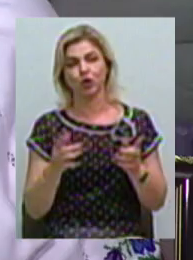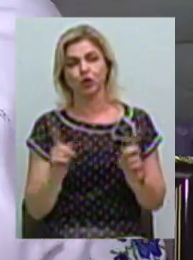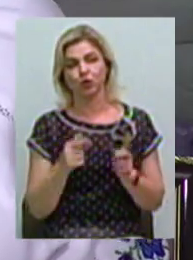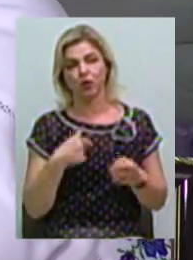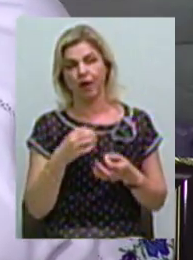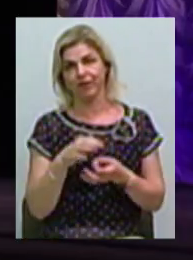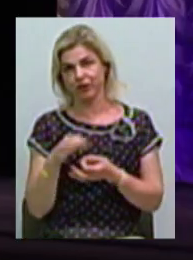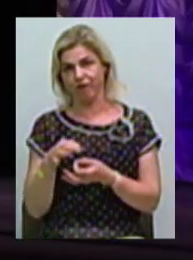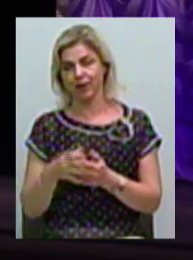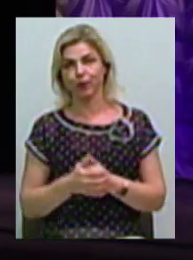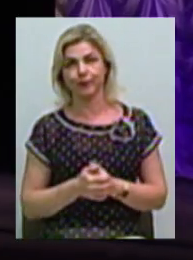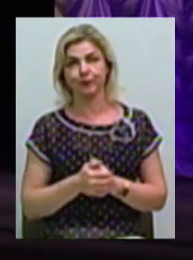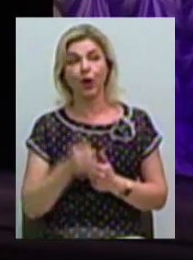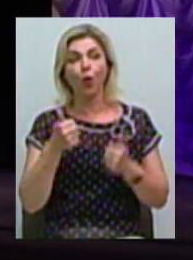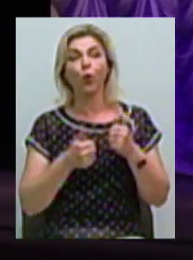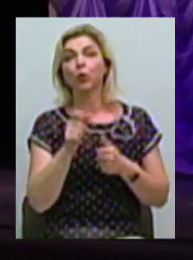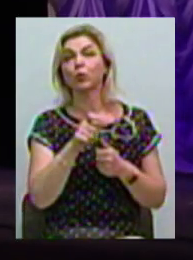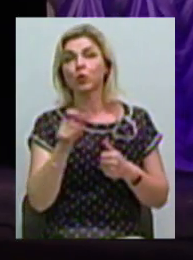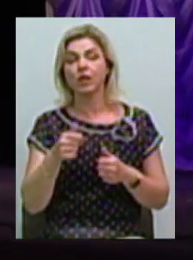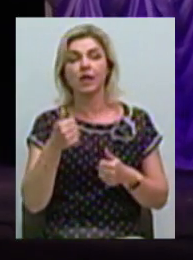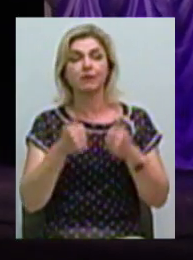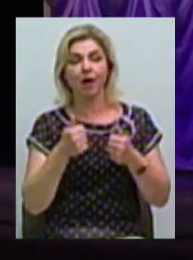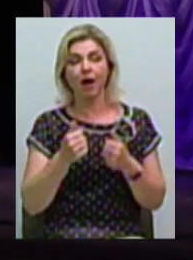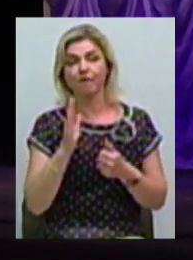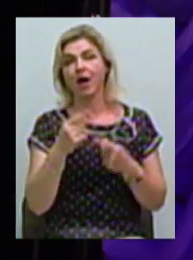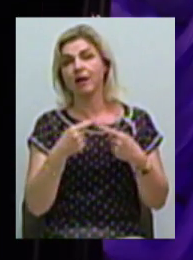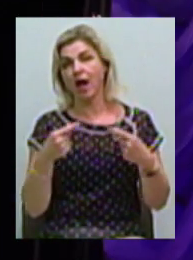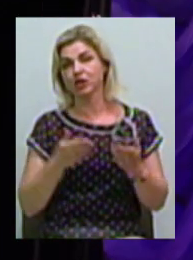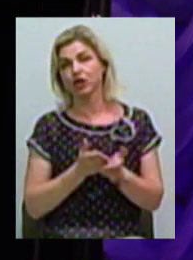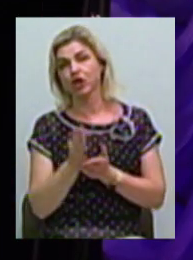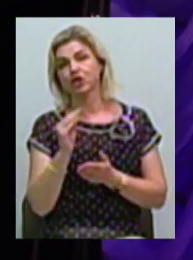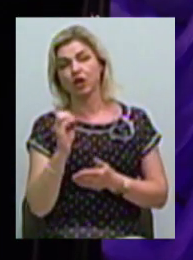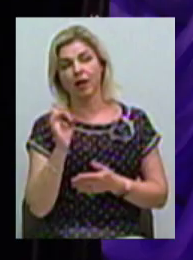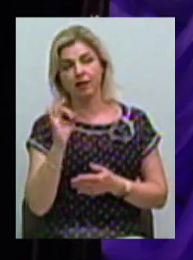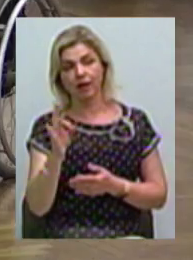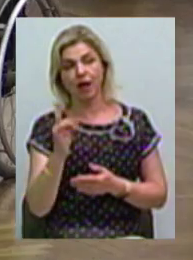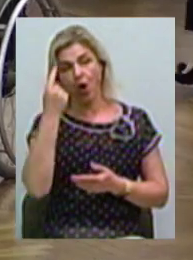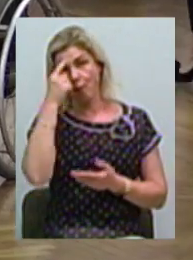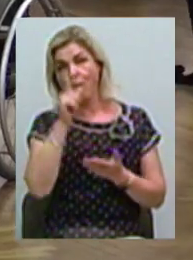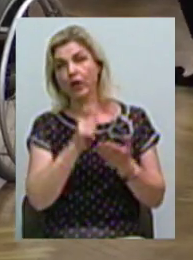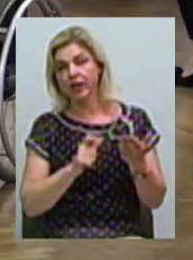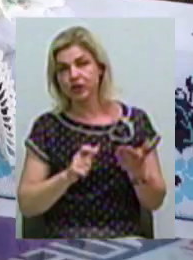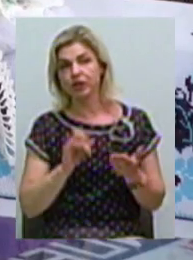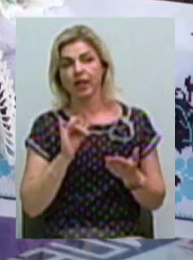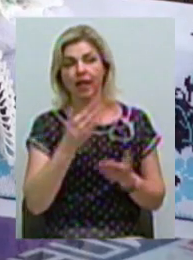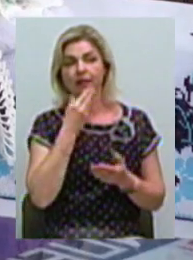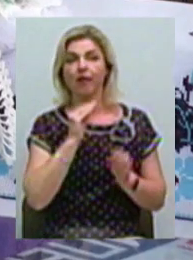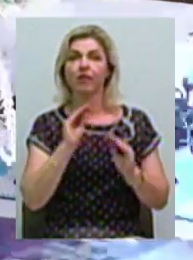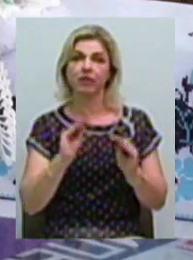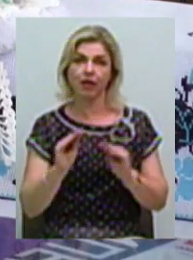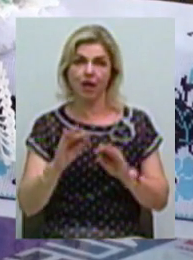там вишиваю. Конкурсанти змагаються в жанрах – авторська пісня, поетичний твір та проза, декоративно-ужиткове